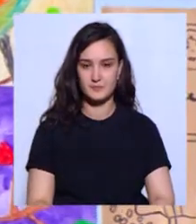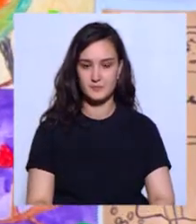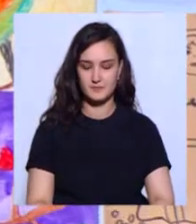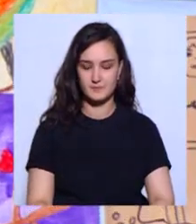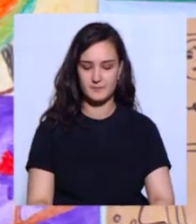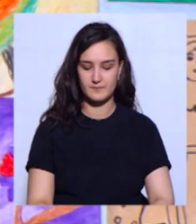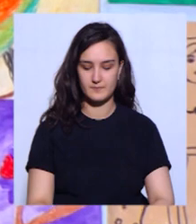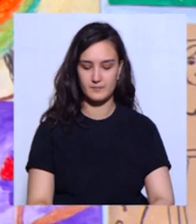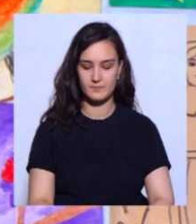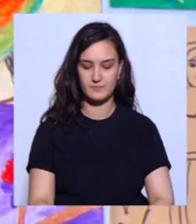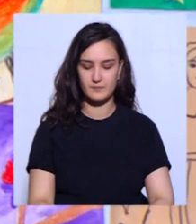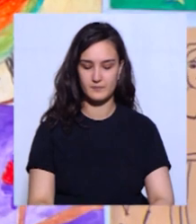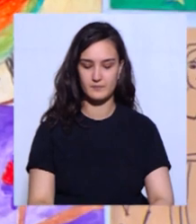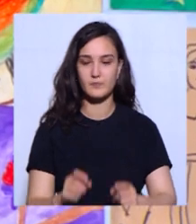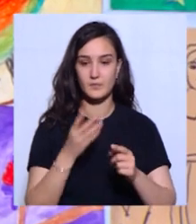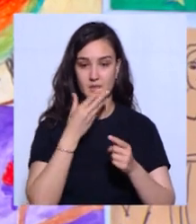ხედავთ?